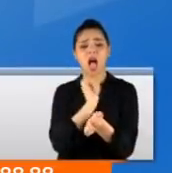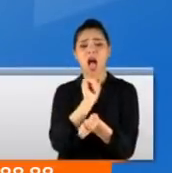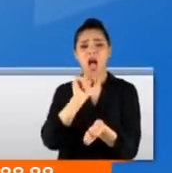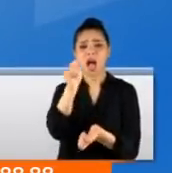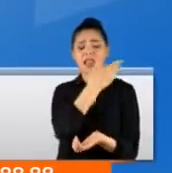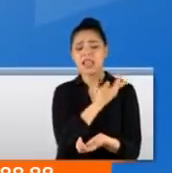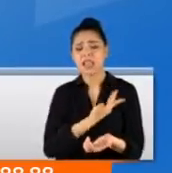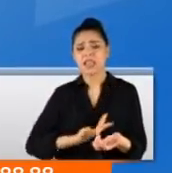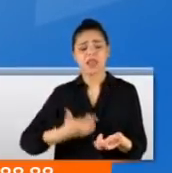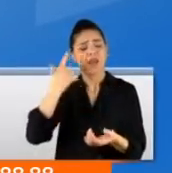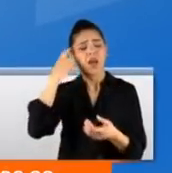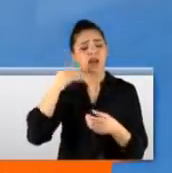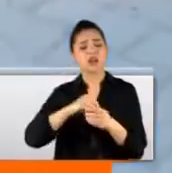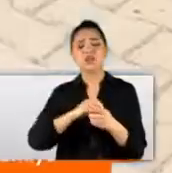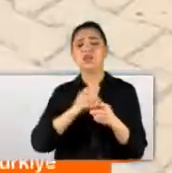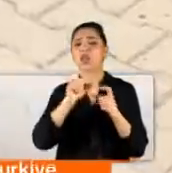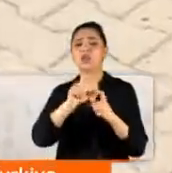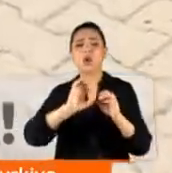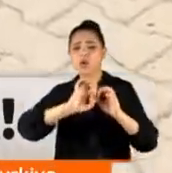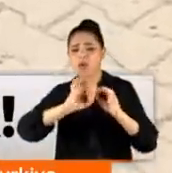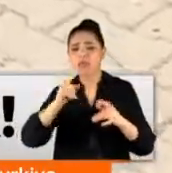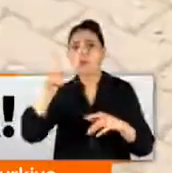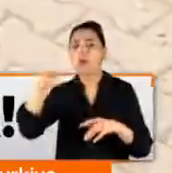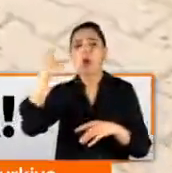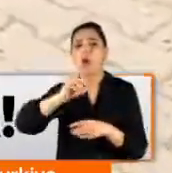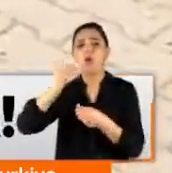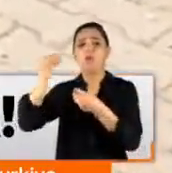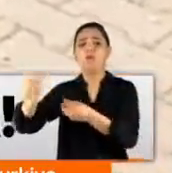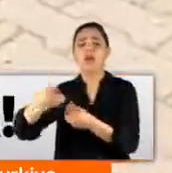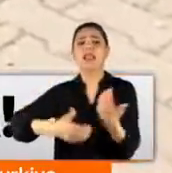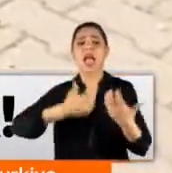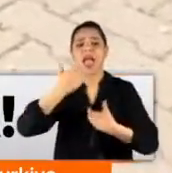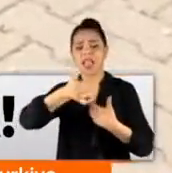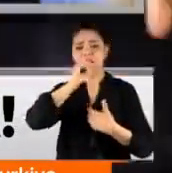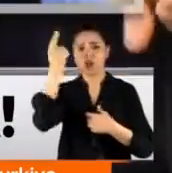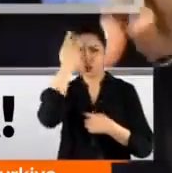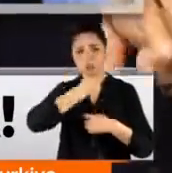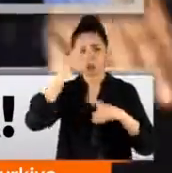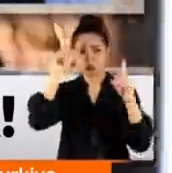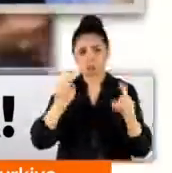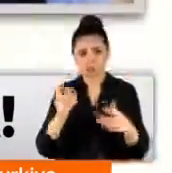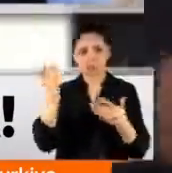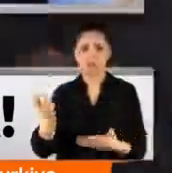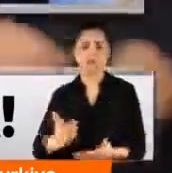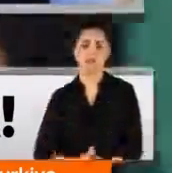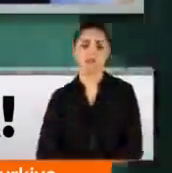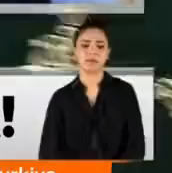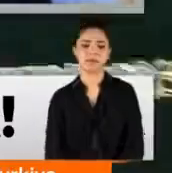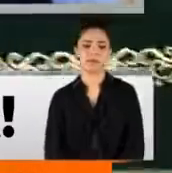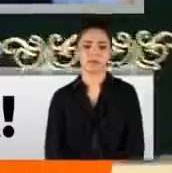ve sevenlerinin aklında tek soru var. Onu bu hayattan enerji içeceği mi kopardı? Oğluma